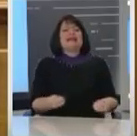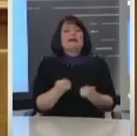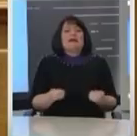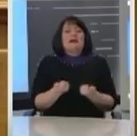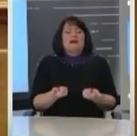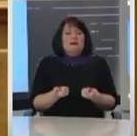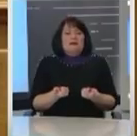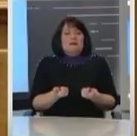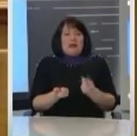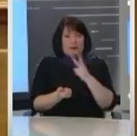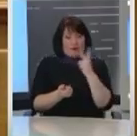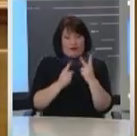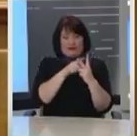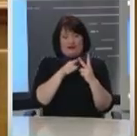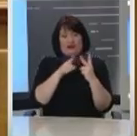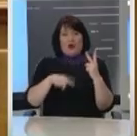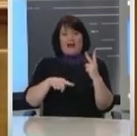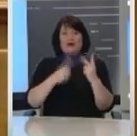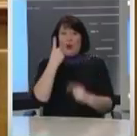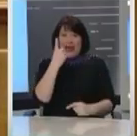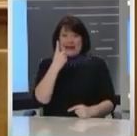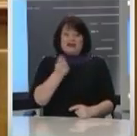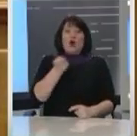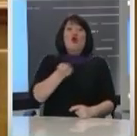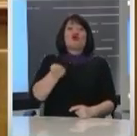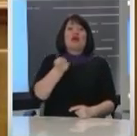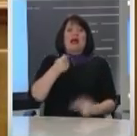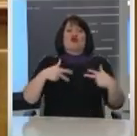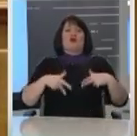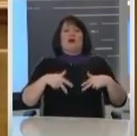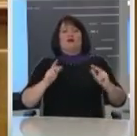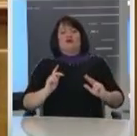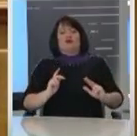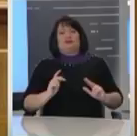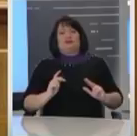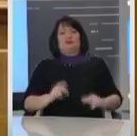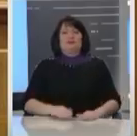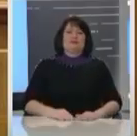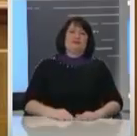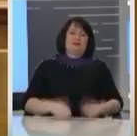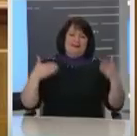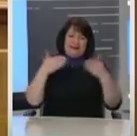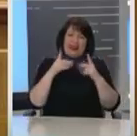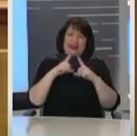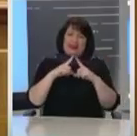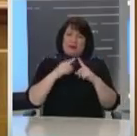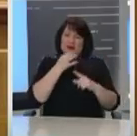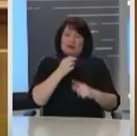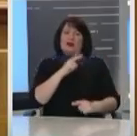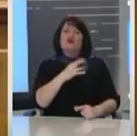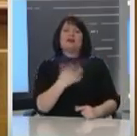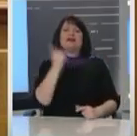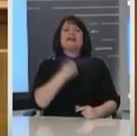ένας στους δύο Έλληνες να χρωστά στο κράτος. Το είπε και ο εισηγητής μας, ο κύριος Δήμας, το 25% του